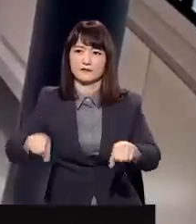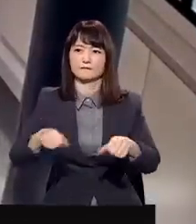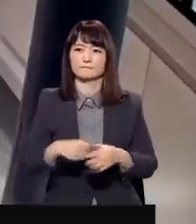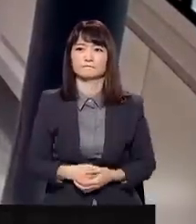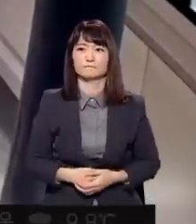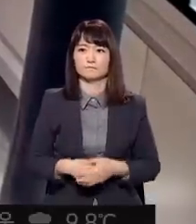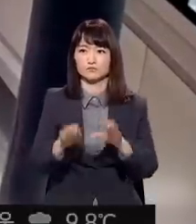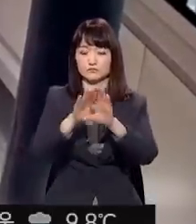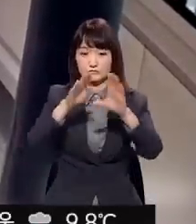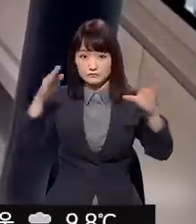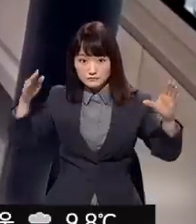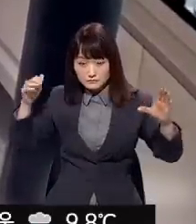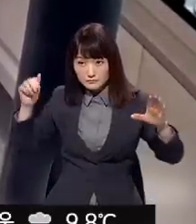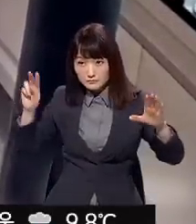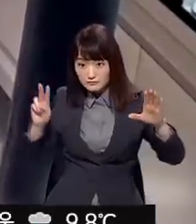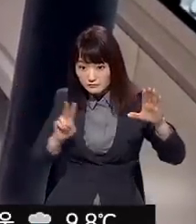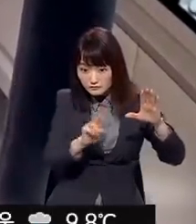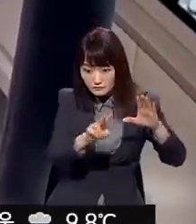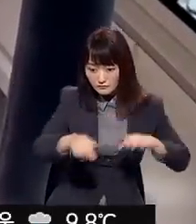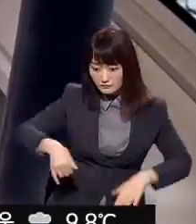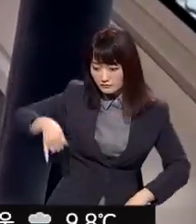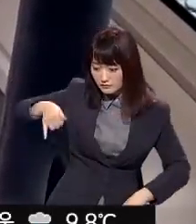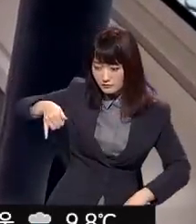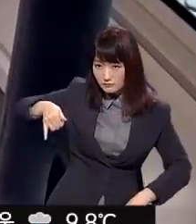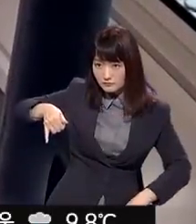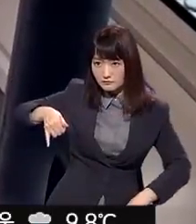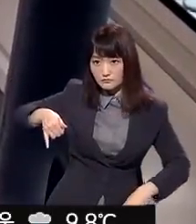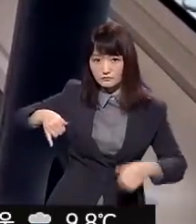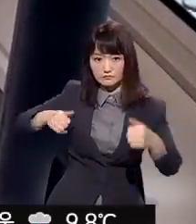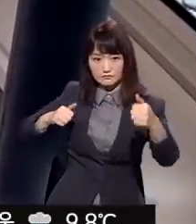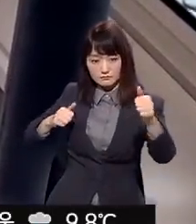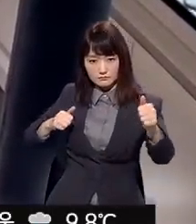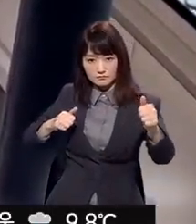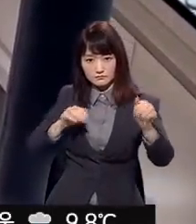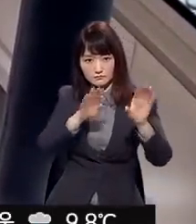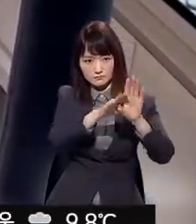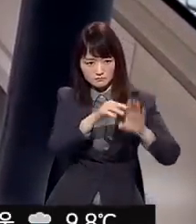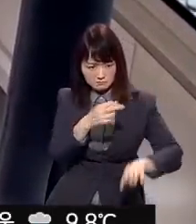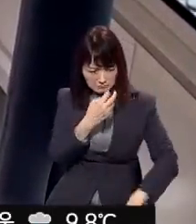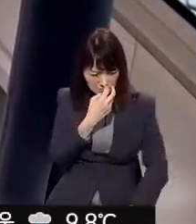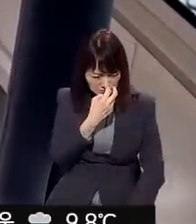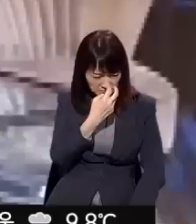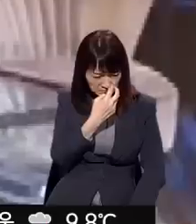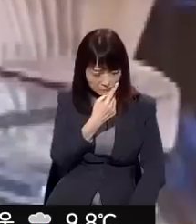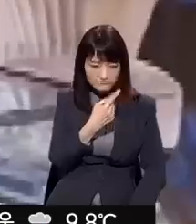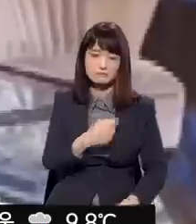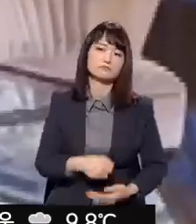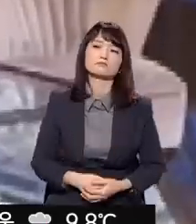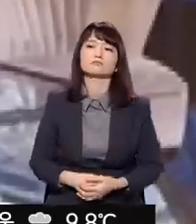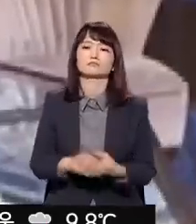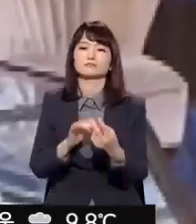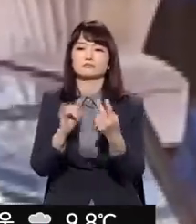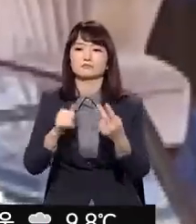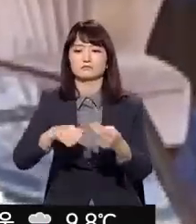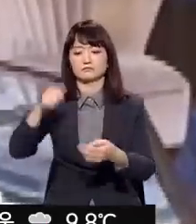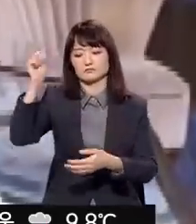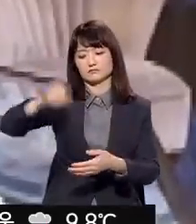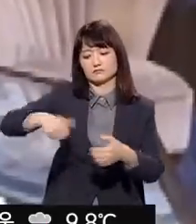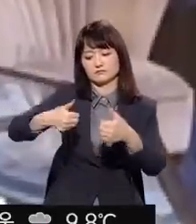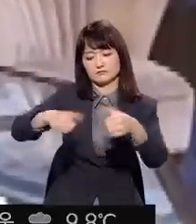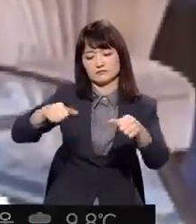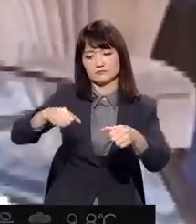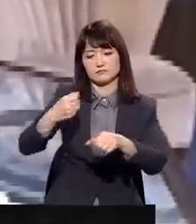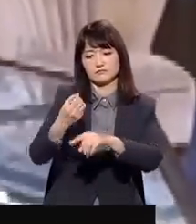문을 열어줬던 남성은 가방을 꺼내고 다른 한 남성은 문을 지키고 있습니다. 도둑놈들이었습니다. 맞습니다. 두 남성은 깨진 진열장 안에